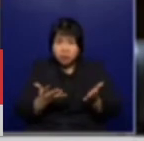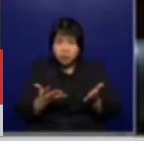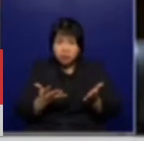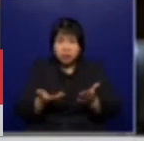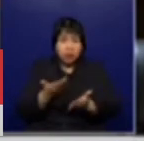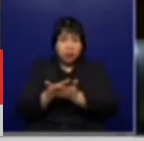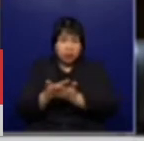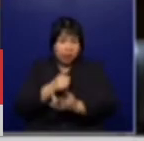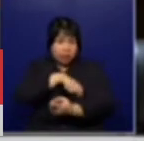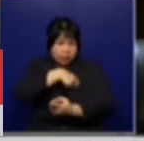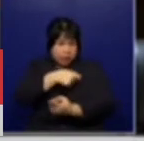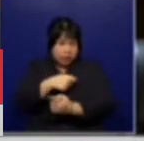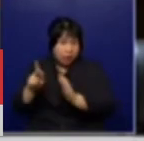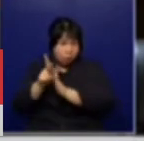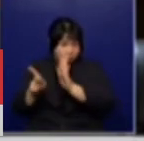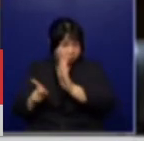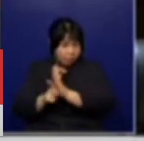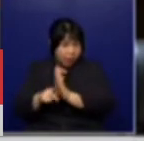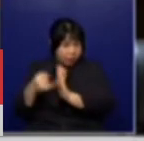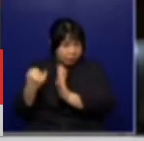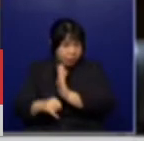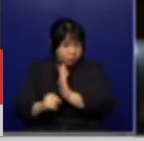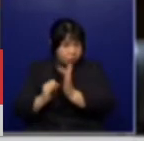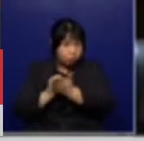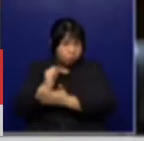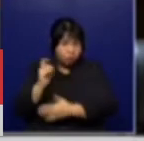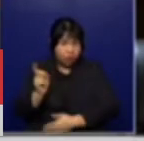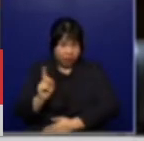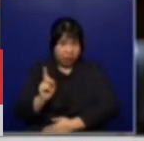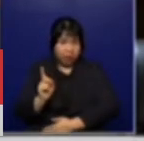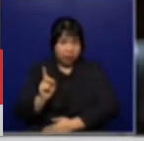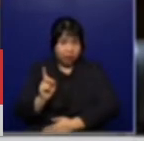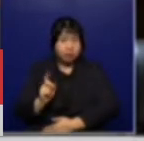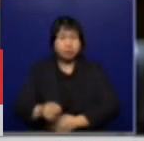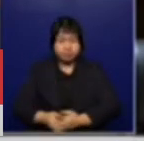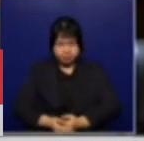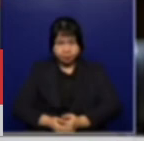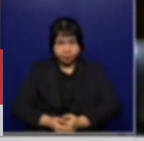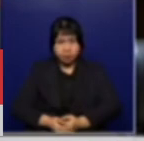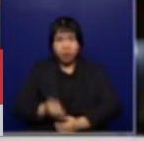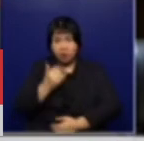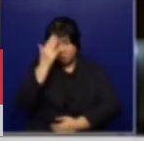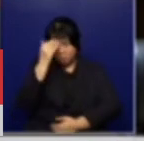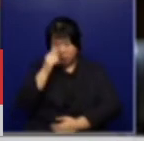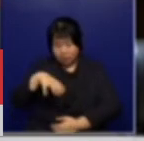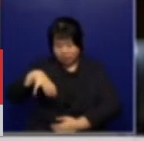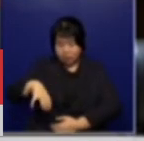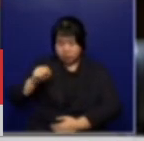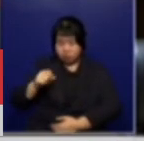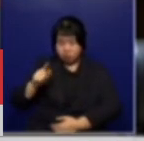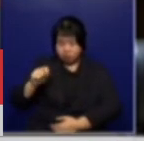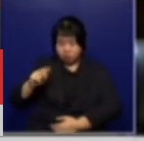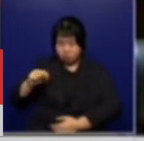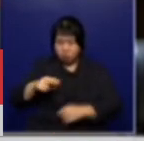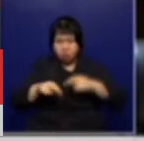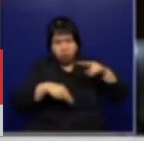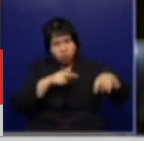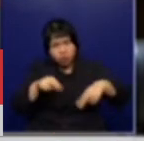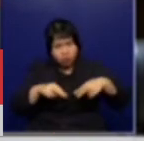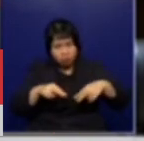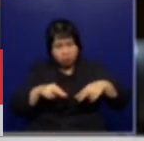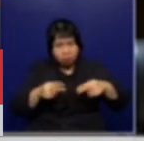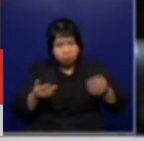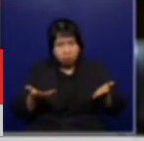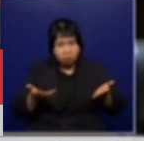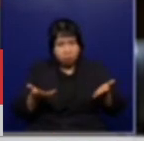ม่ถูกต้องตามกฎหมายวินัยการเงินการคลังหรือไม่ในเมื่อว่าสตง.ตรวจสอบไม่ได้ทางกอง